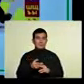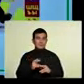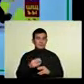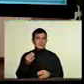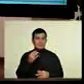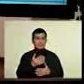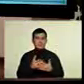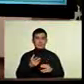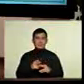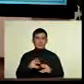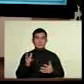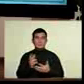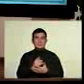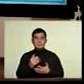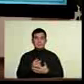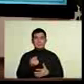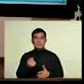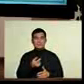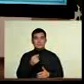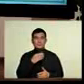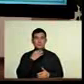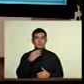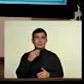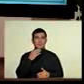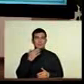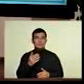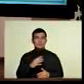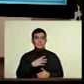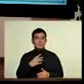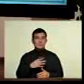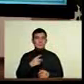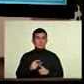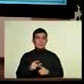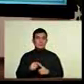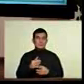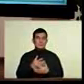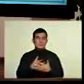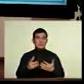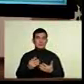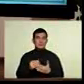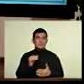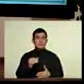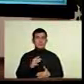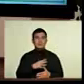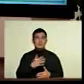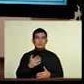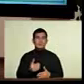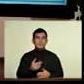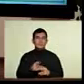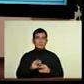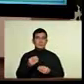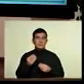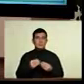нашел, мало меду, много пчел. Носорог бодает рогом, не шутите